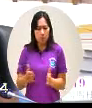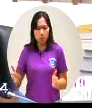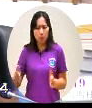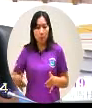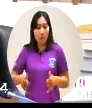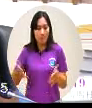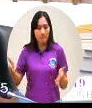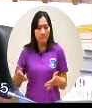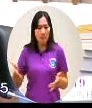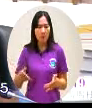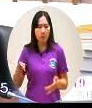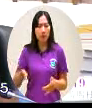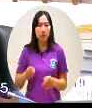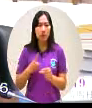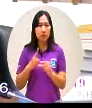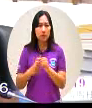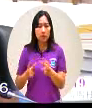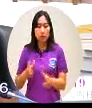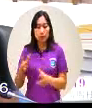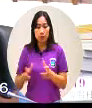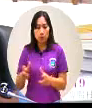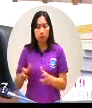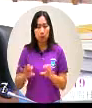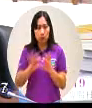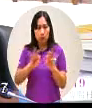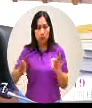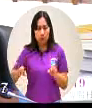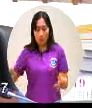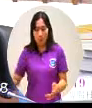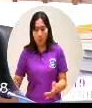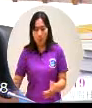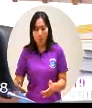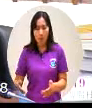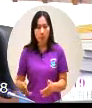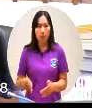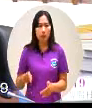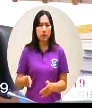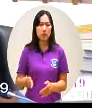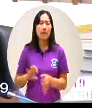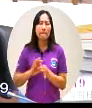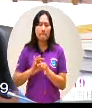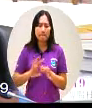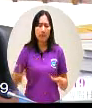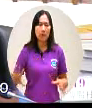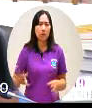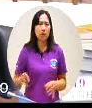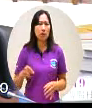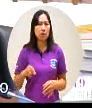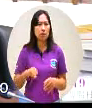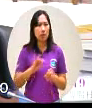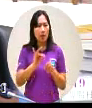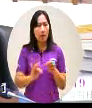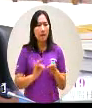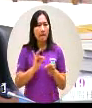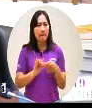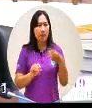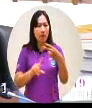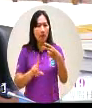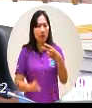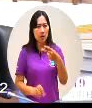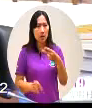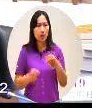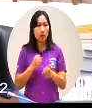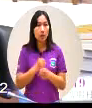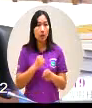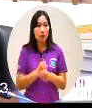电咧挖公线无关系嘛？是咱等甲台电中油公线挖了一年后，今仔你甲动工，你一百年二月动工，今年已经101年的